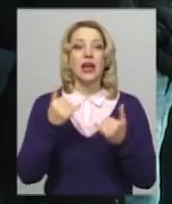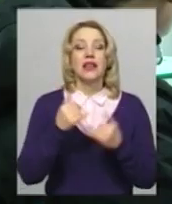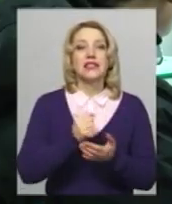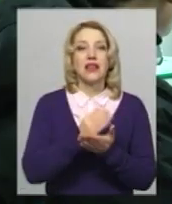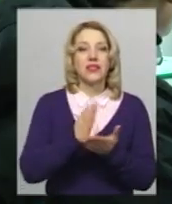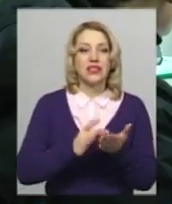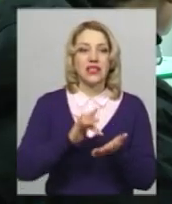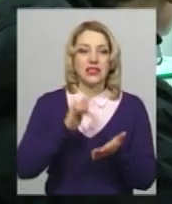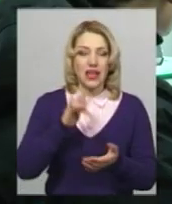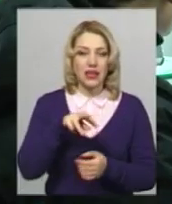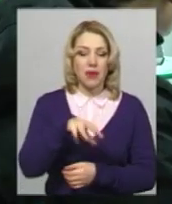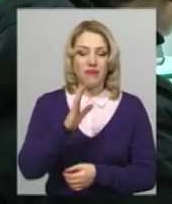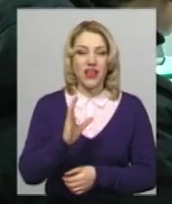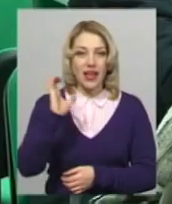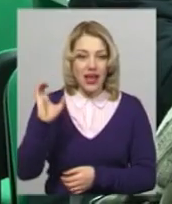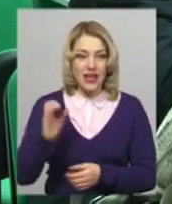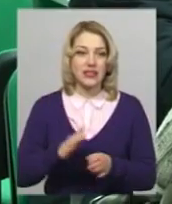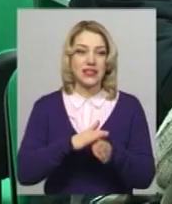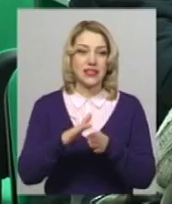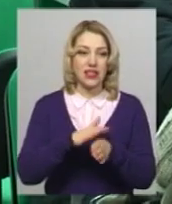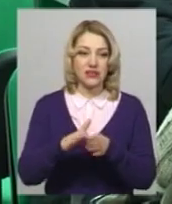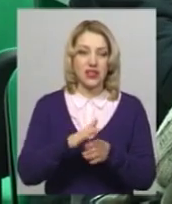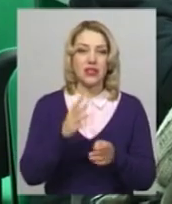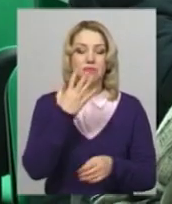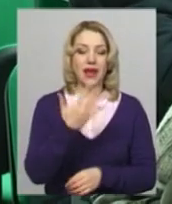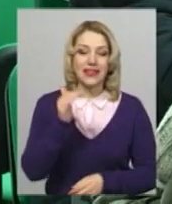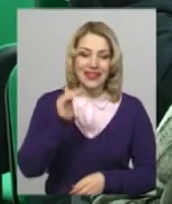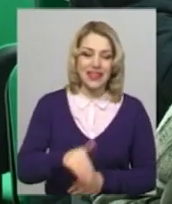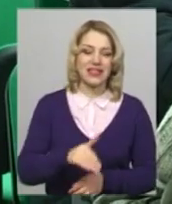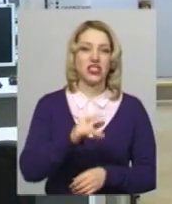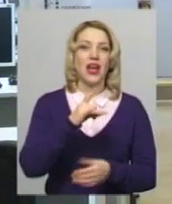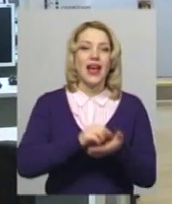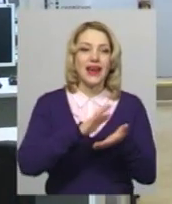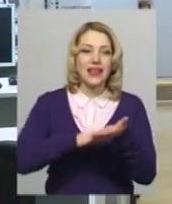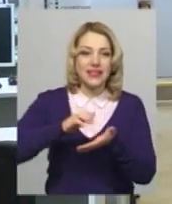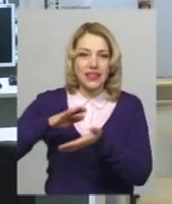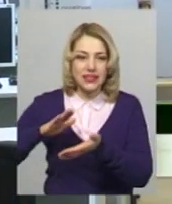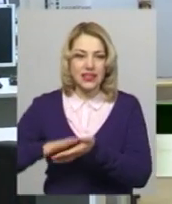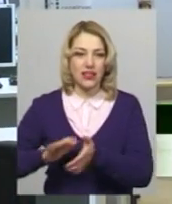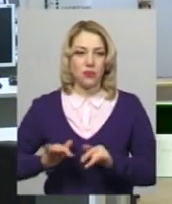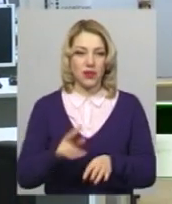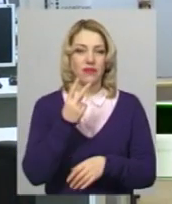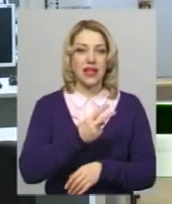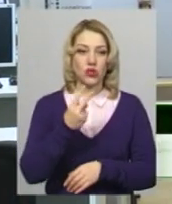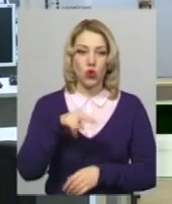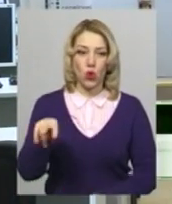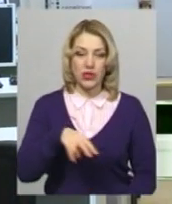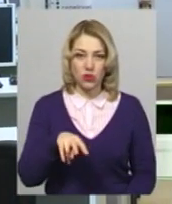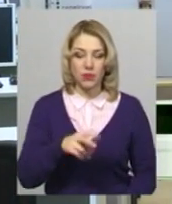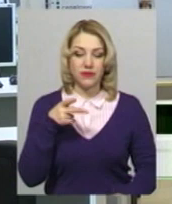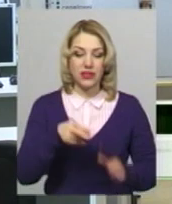МВС з кінця листопада минулого року здійснили майже 5 тисяч реєстраційних операцій. З 22 листопада 2018